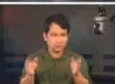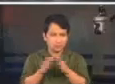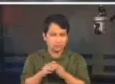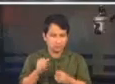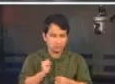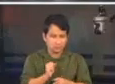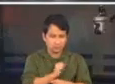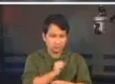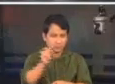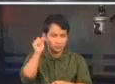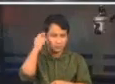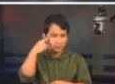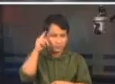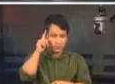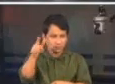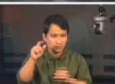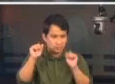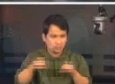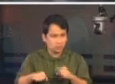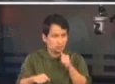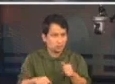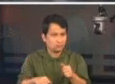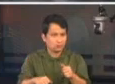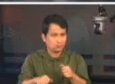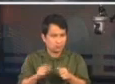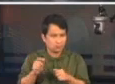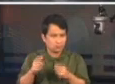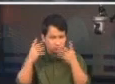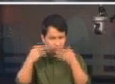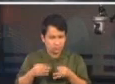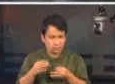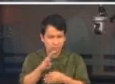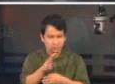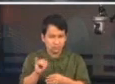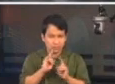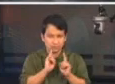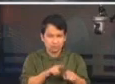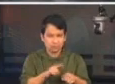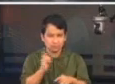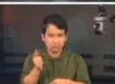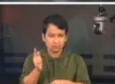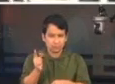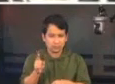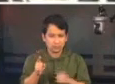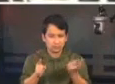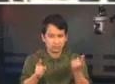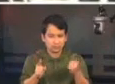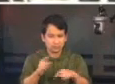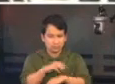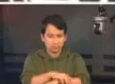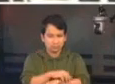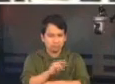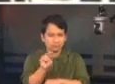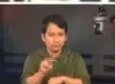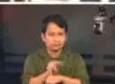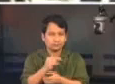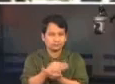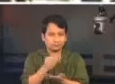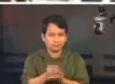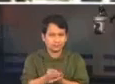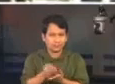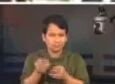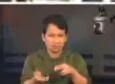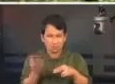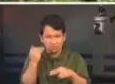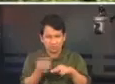Senator Pamphilo Lacson na ratipikahan ang BICOM report para sa 2021 budget dahil sa pondong idinagdag